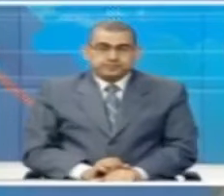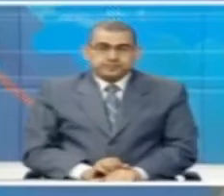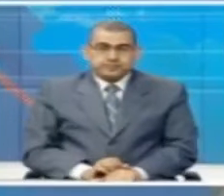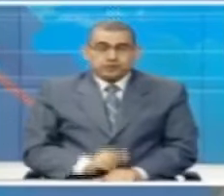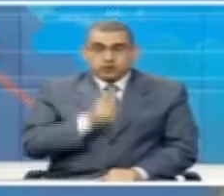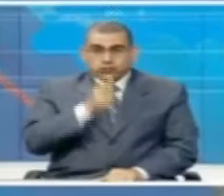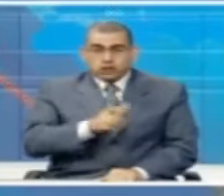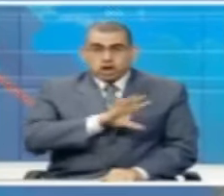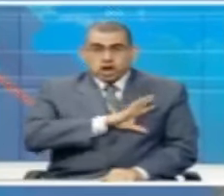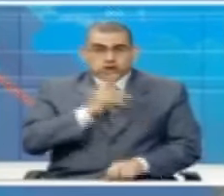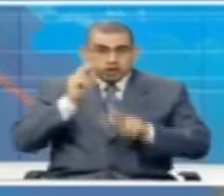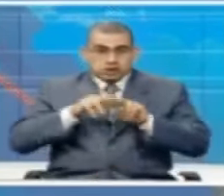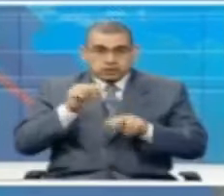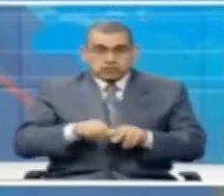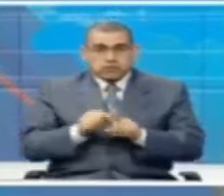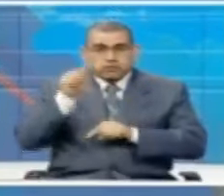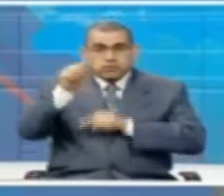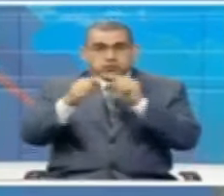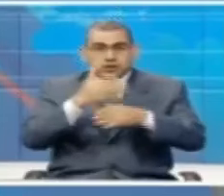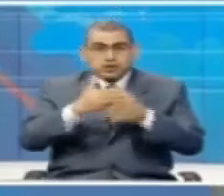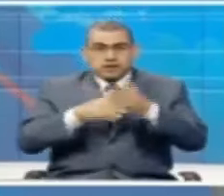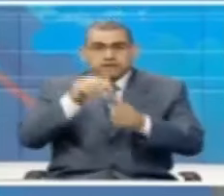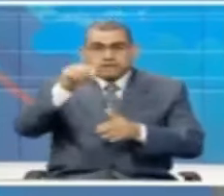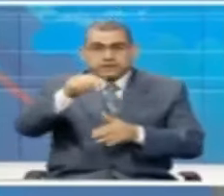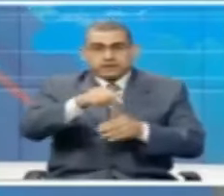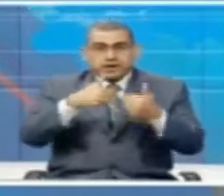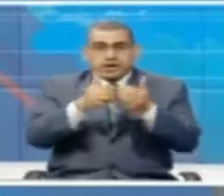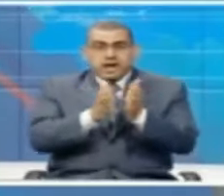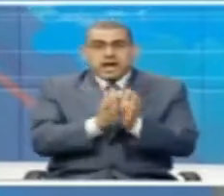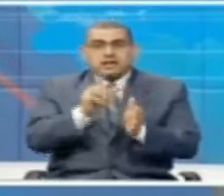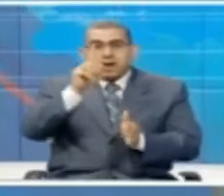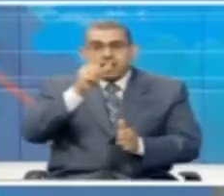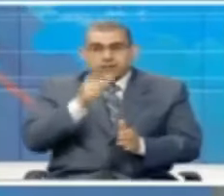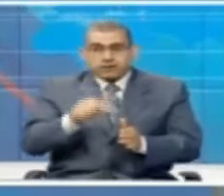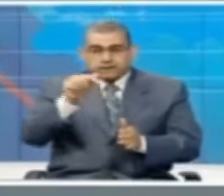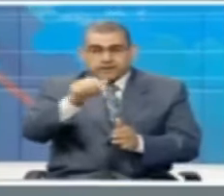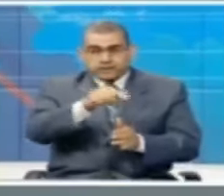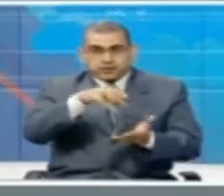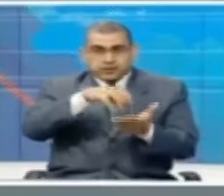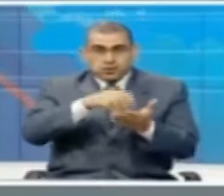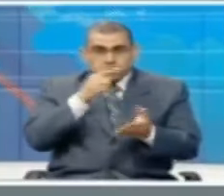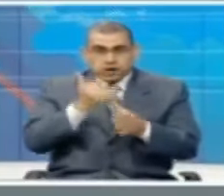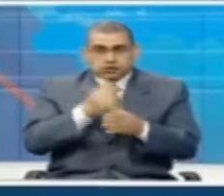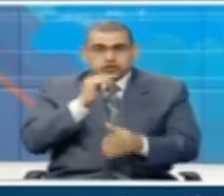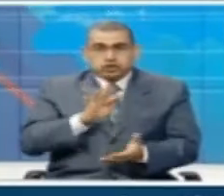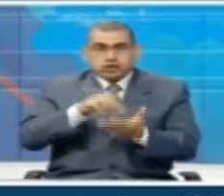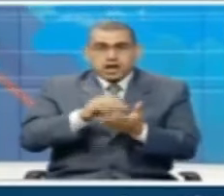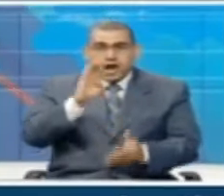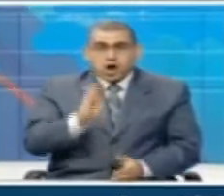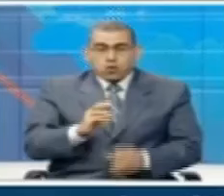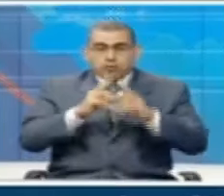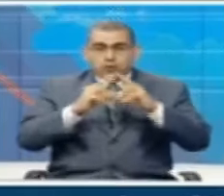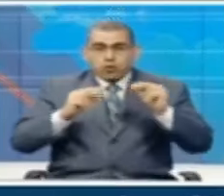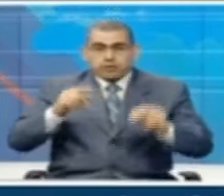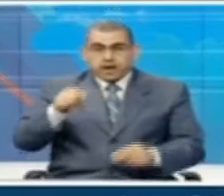قال الجيش الإسرائيلي إنه قصف مباني كان يتواجد بها عناصر لحزب الله في طير حرفة وعيت